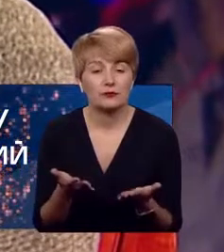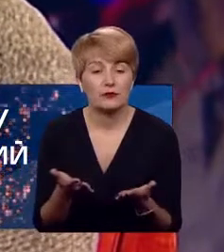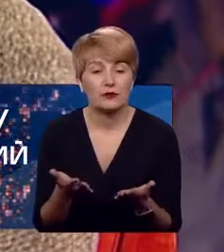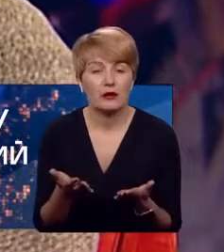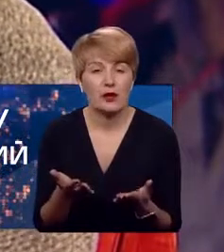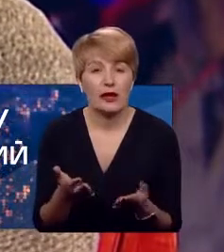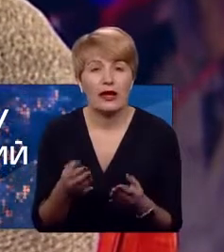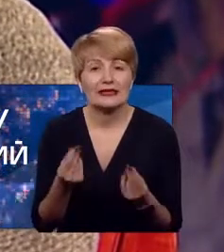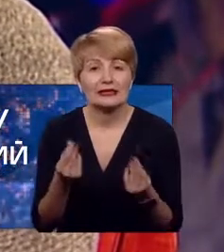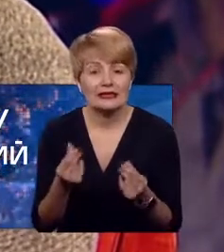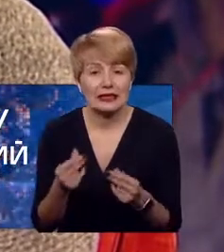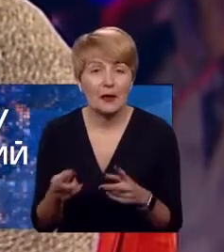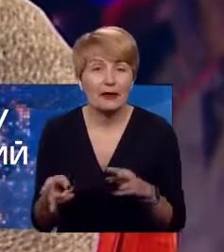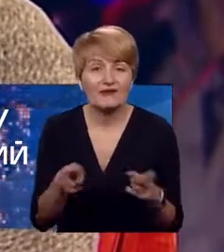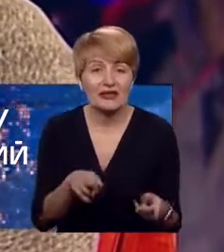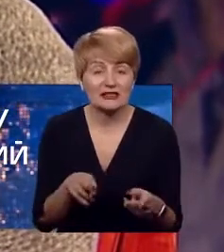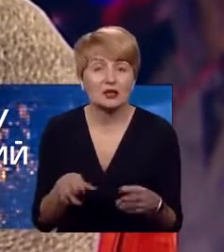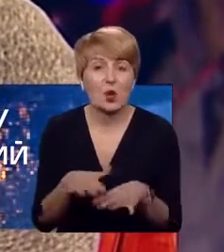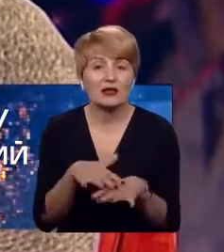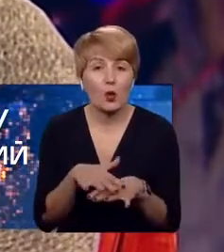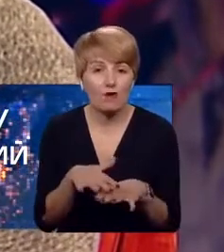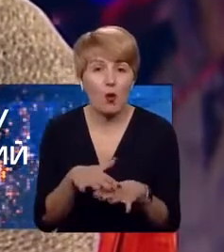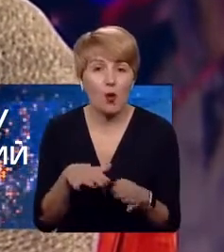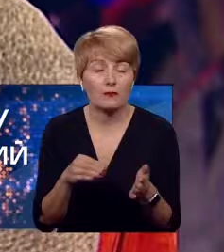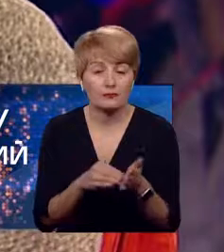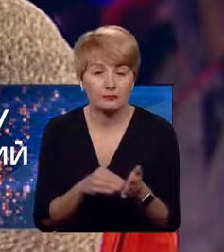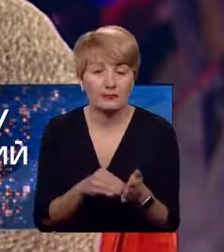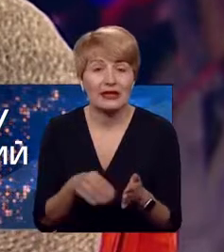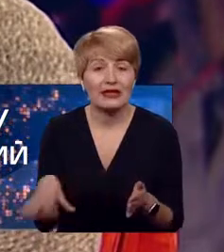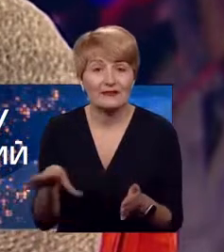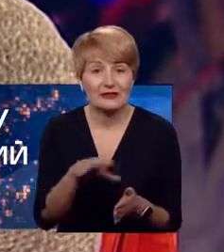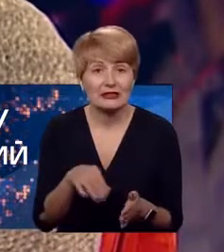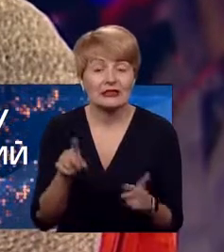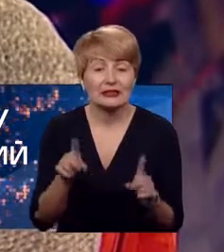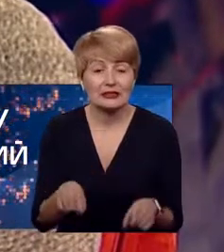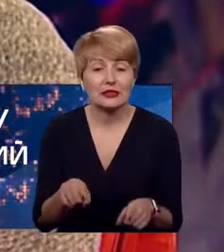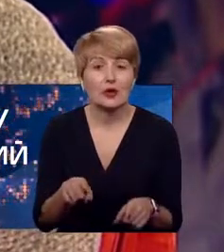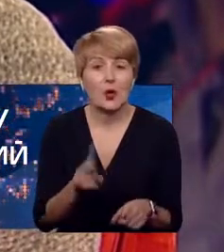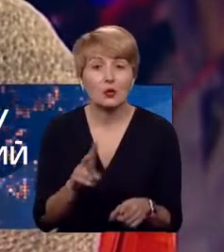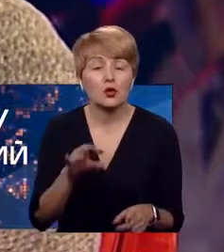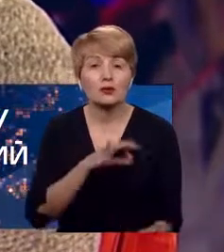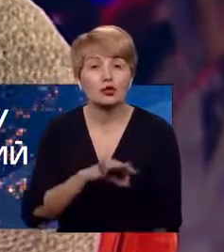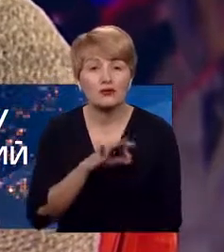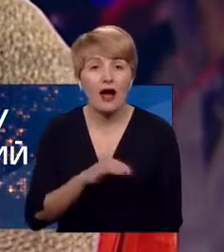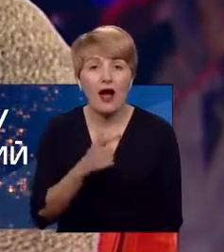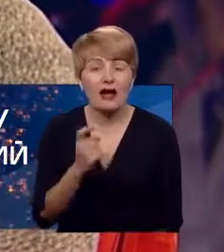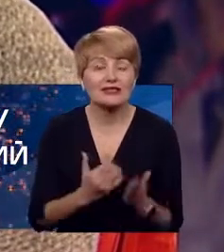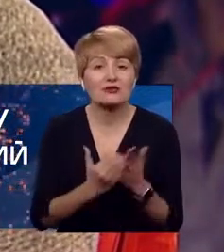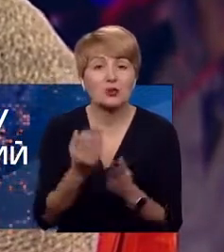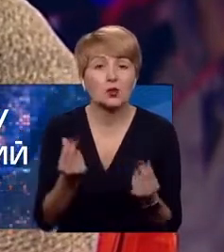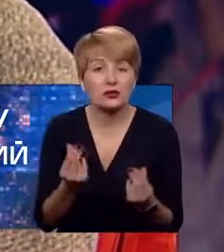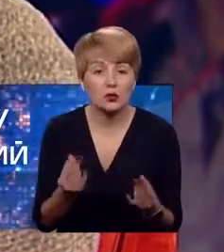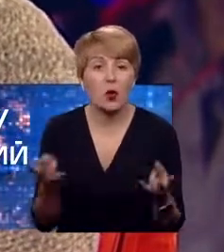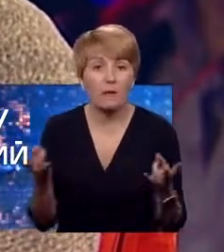привести ціни до ринкового рівня, то в цьому випадку всі ті, хто споживає газ за високою ціною і